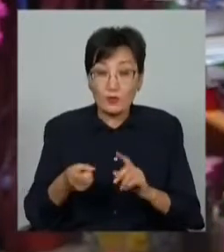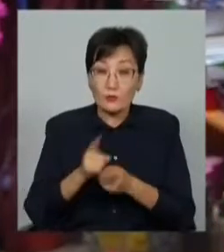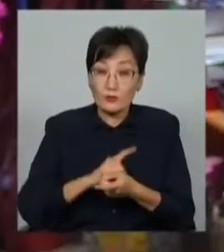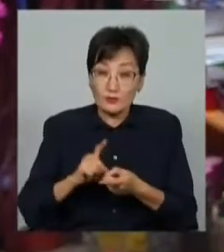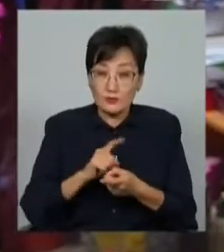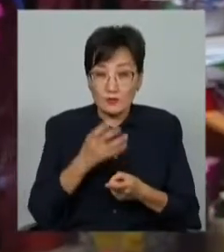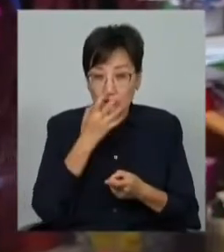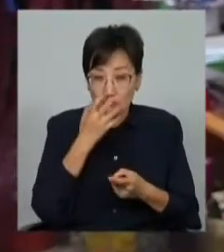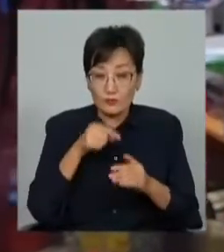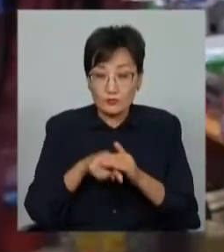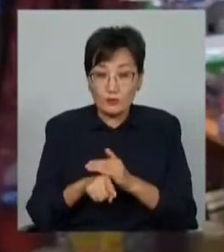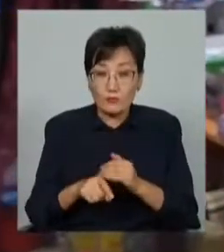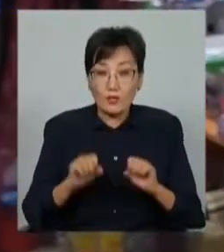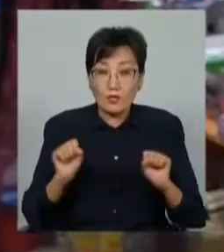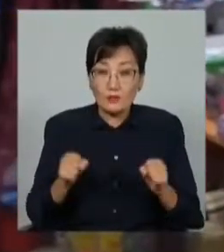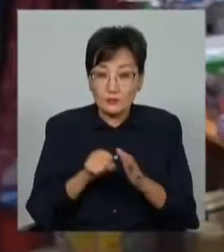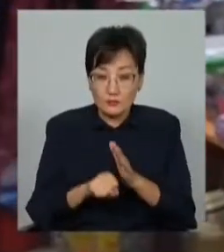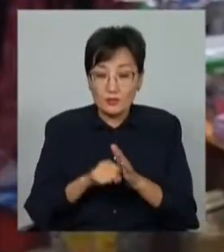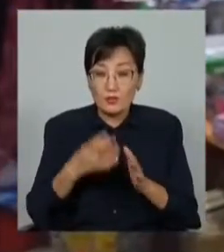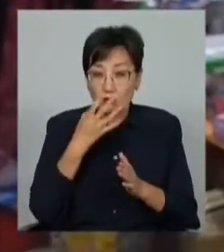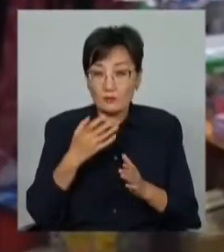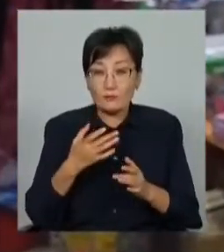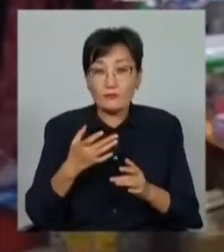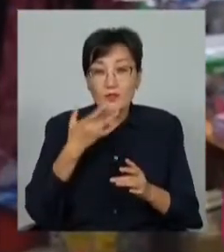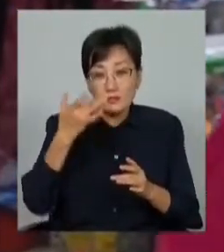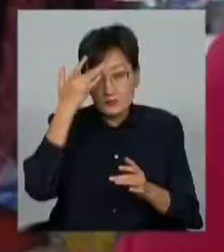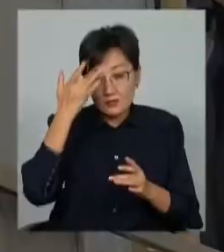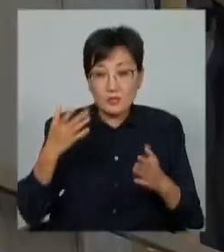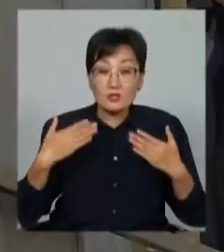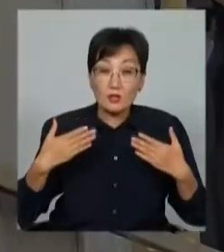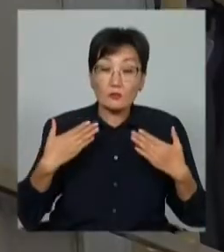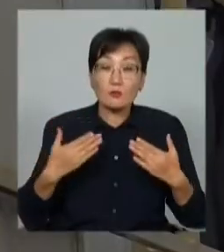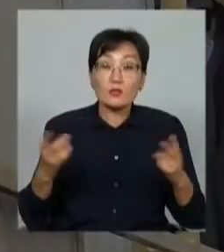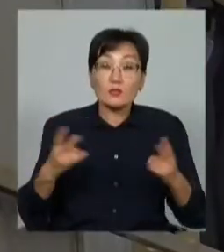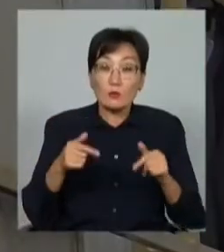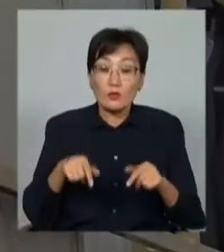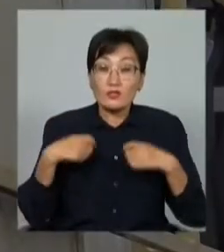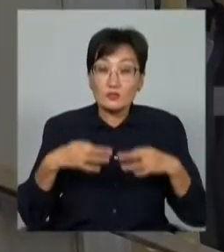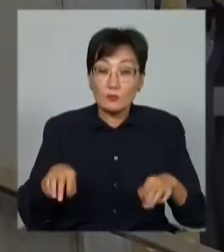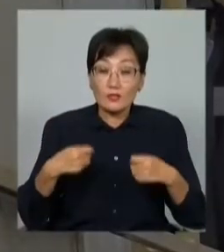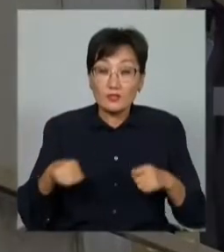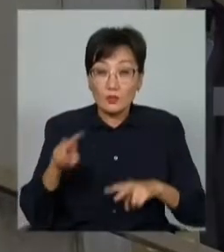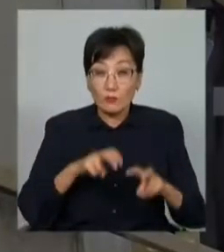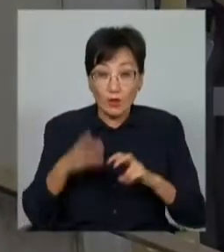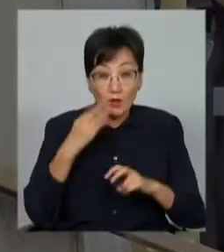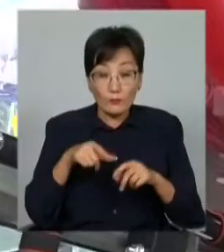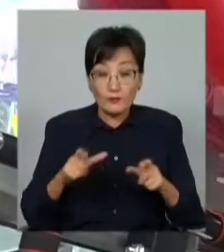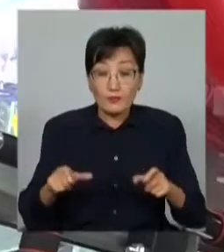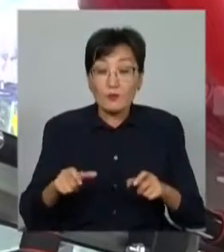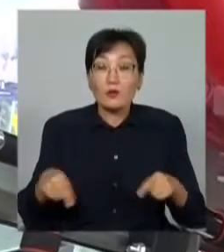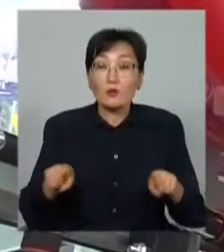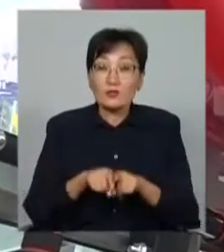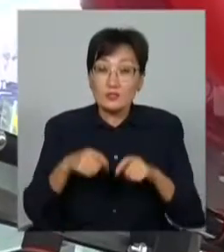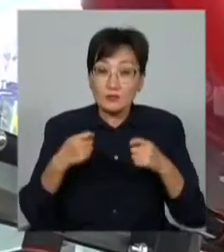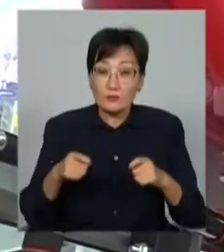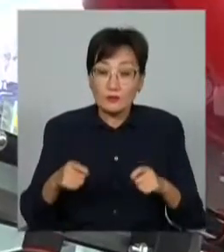жер, қыста жылы, жазда салқын, кондиционер. Керегін осы базардан іздейтін алматылықтар да жабайы